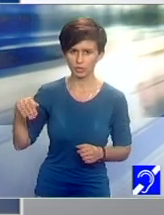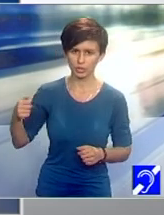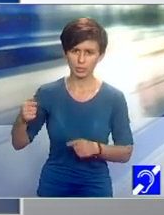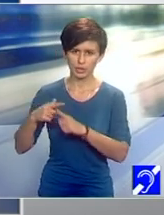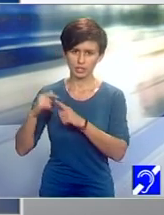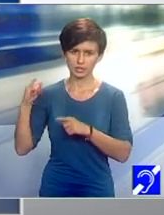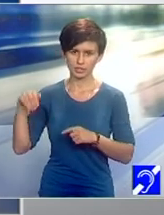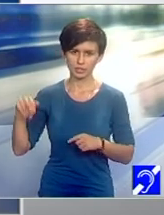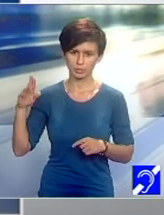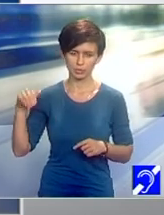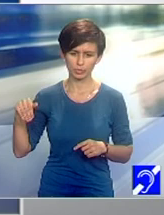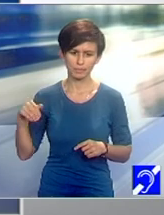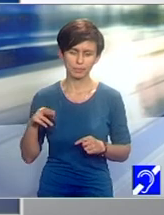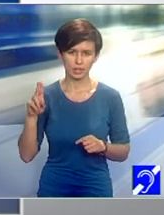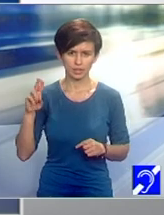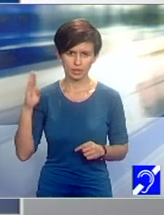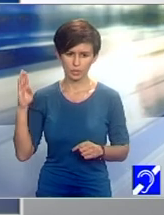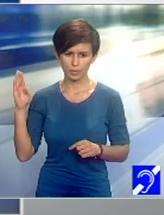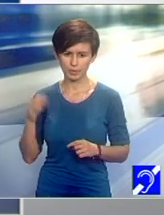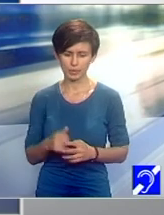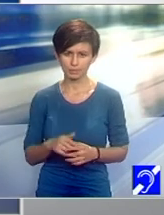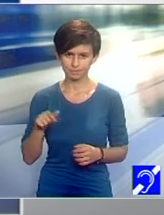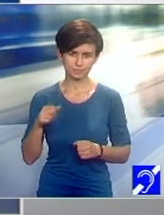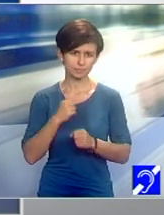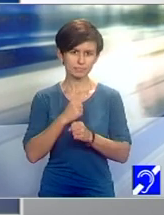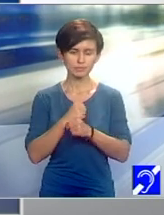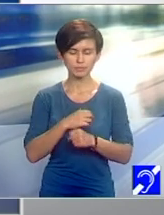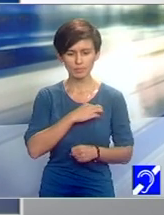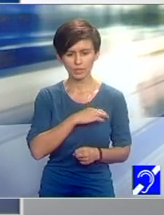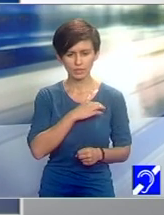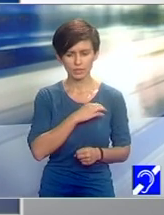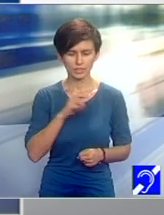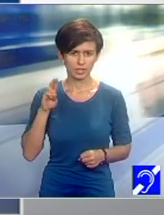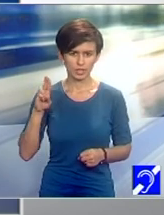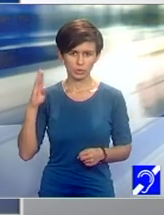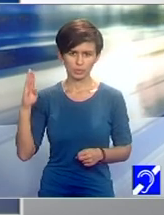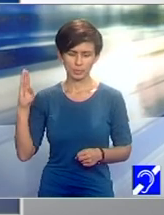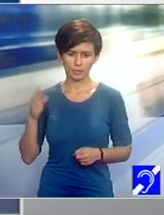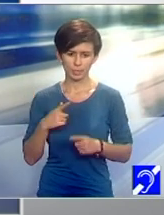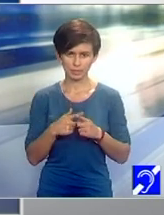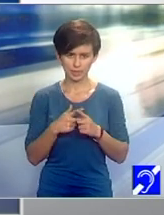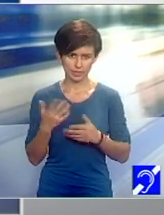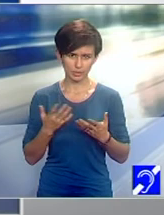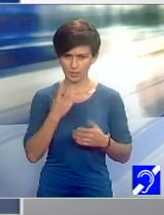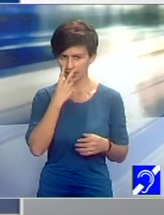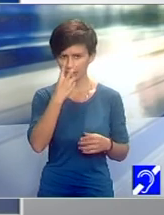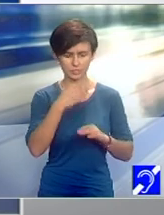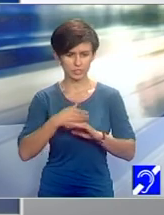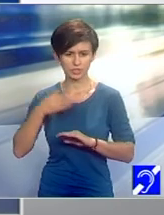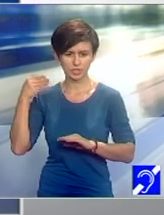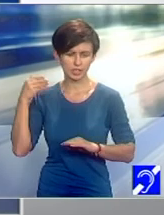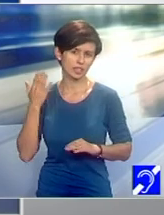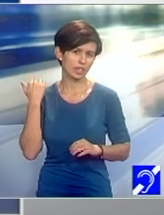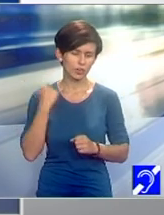la Universității Babeș-Bolyai. Tu lucrezi la Universitatea Babeș-Bolyai. Materialul pe care l-am urmărit mai înainte a